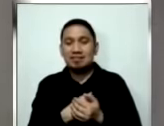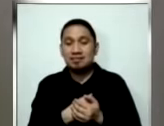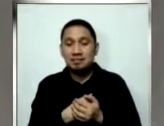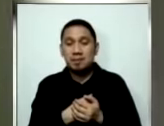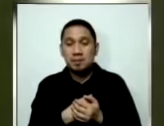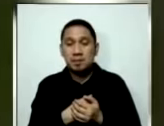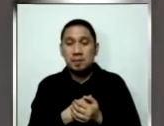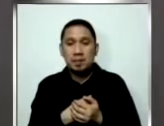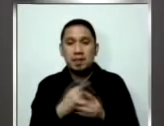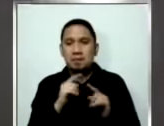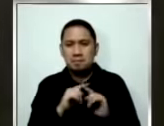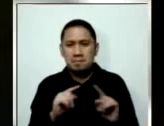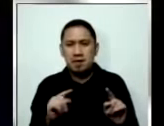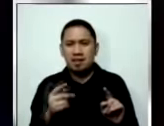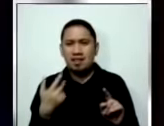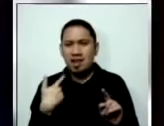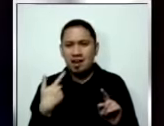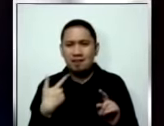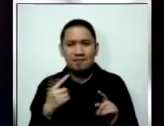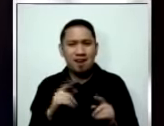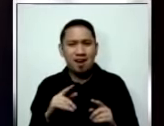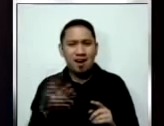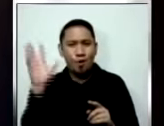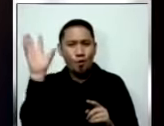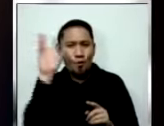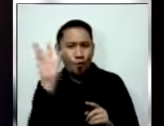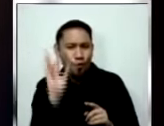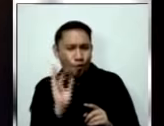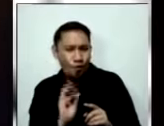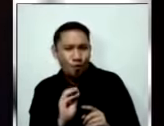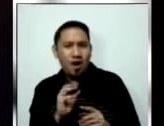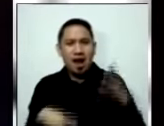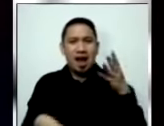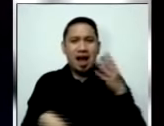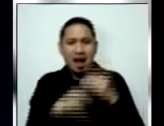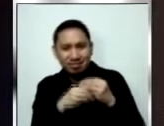May iba pang twist na ginawa sa challenge.